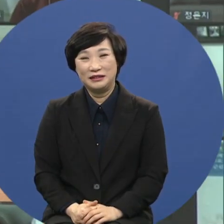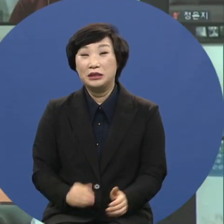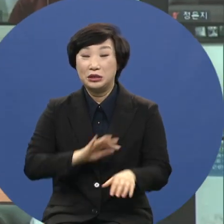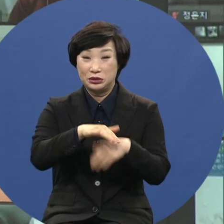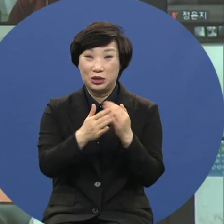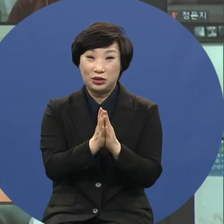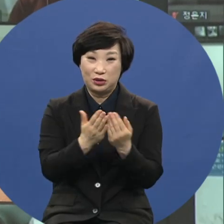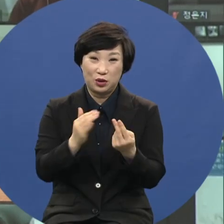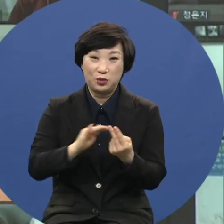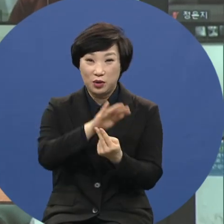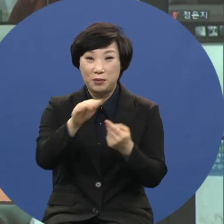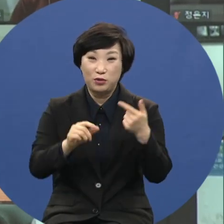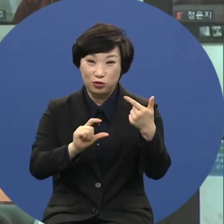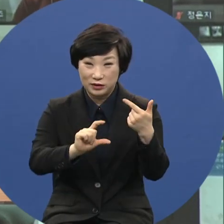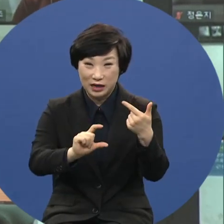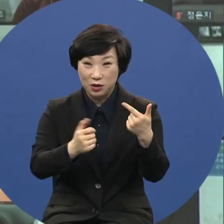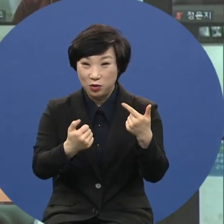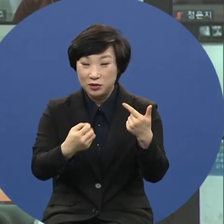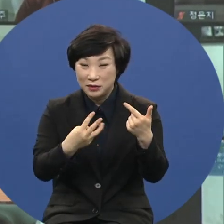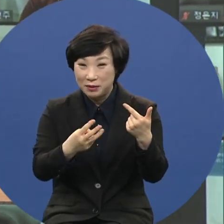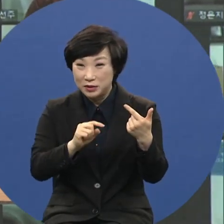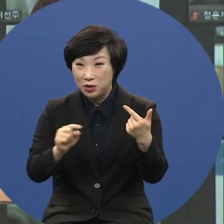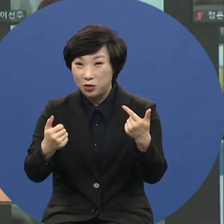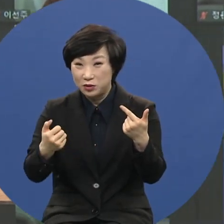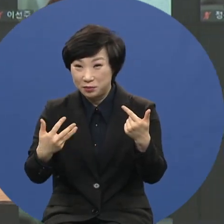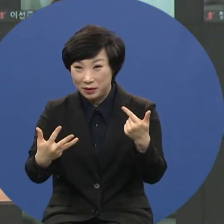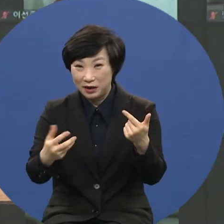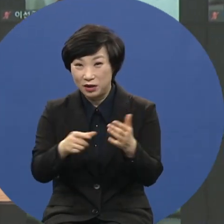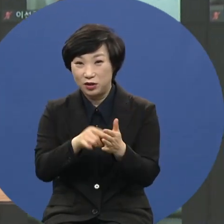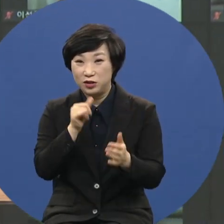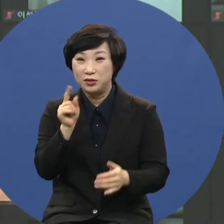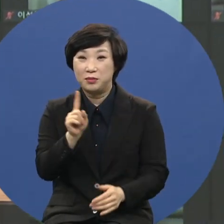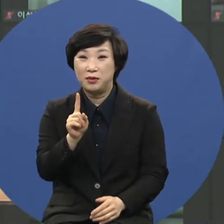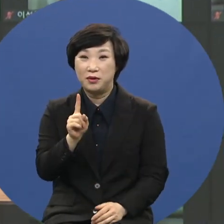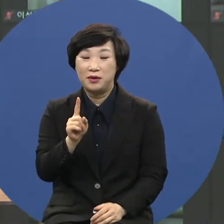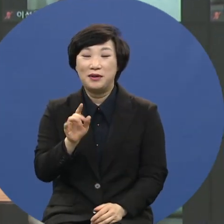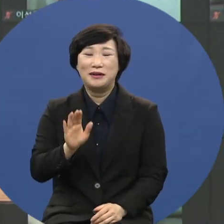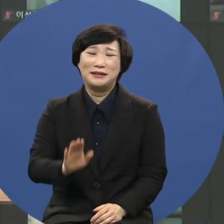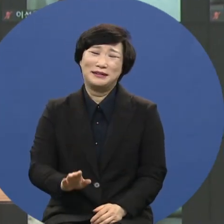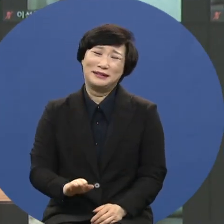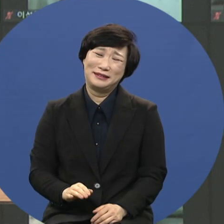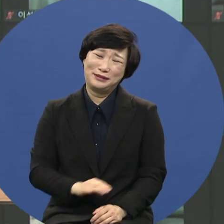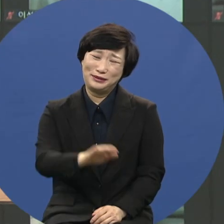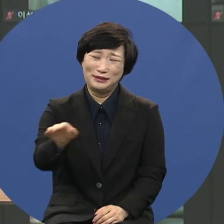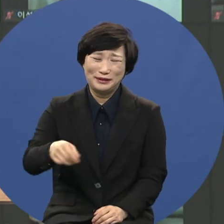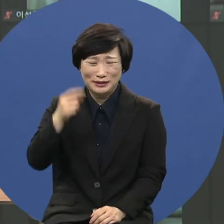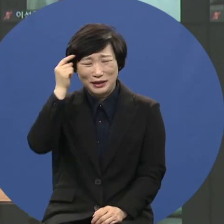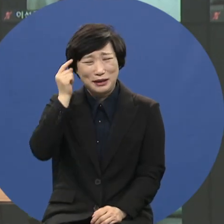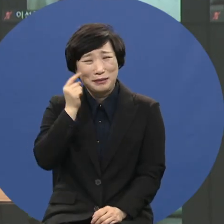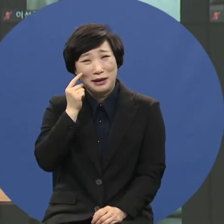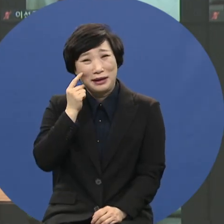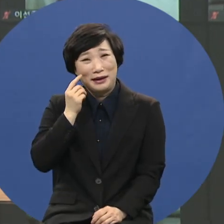요한복음 6장 53절 58절에 참 우리가 생각할 때